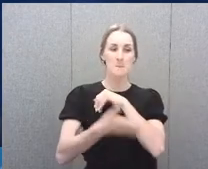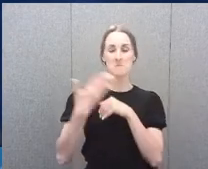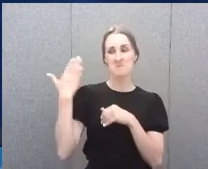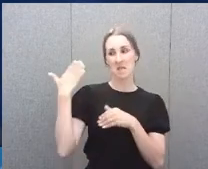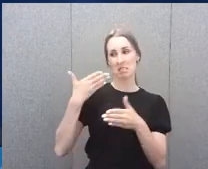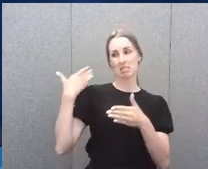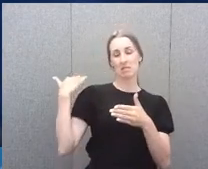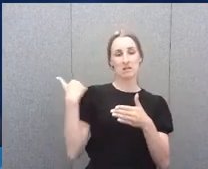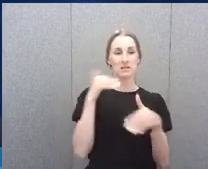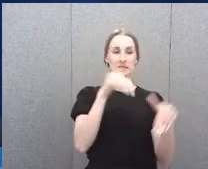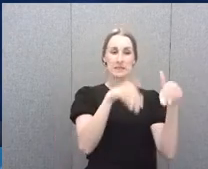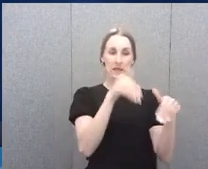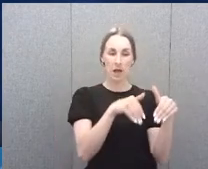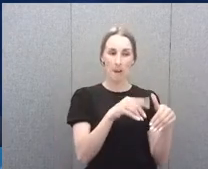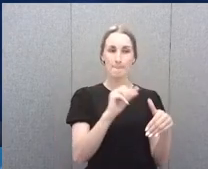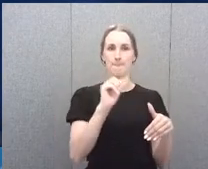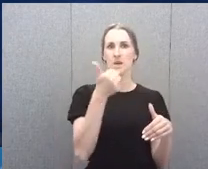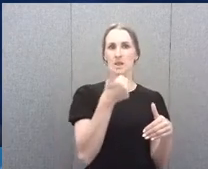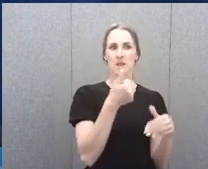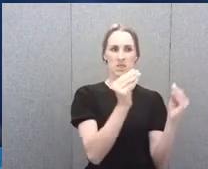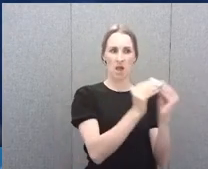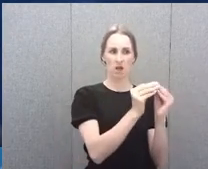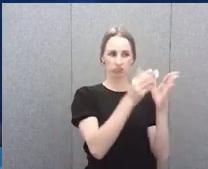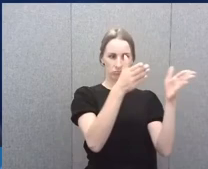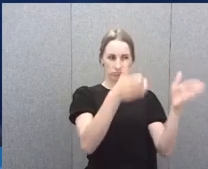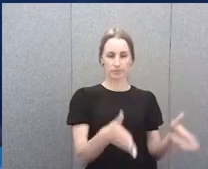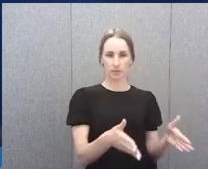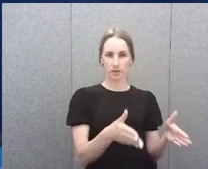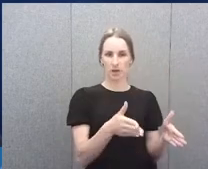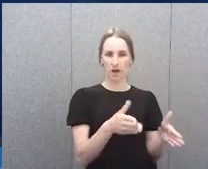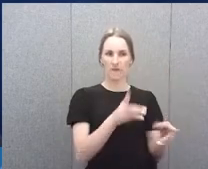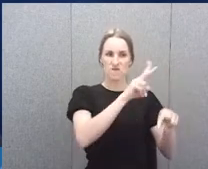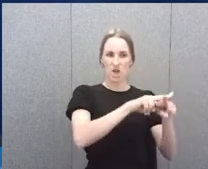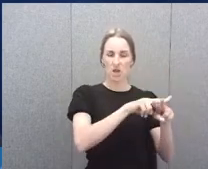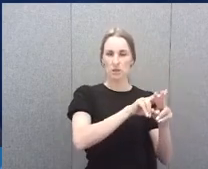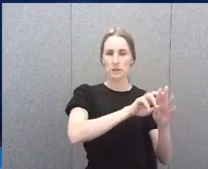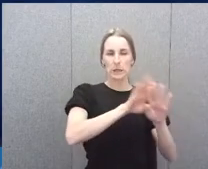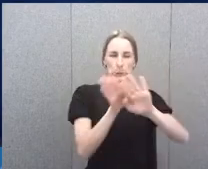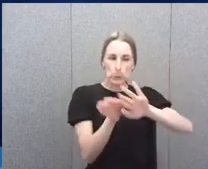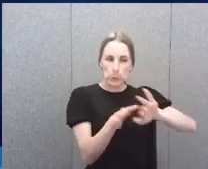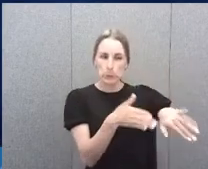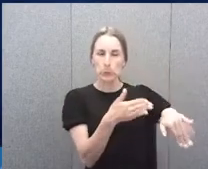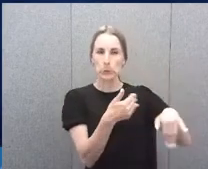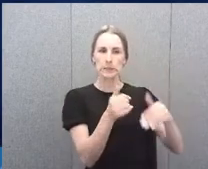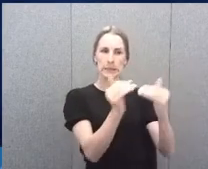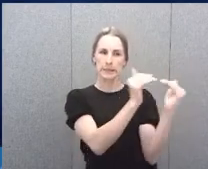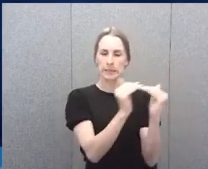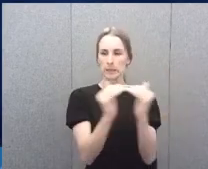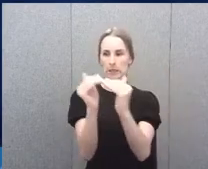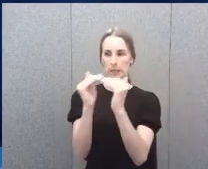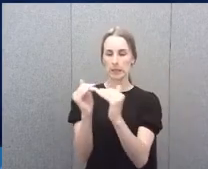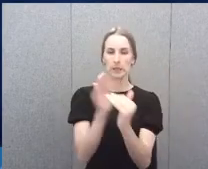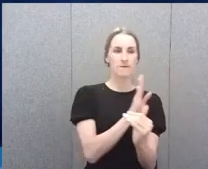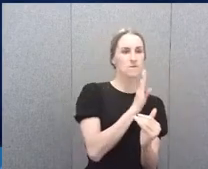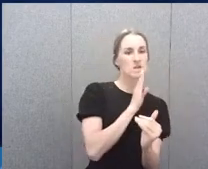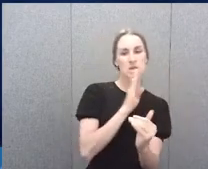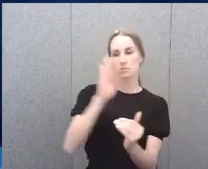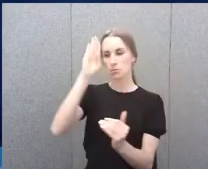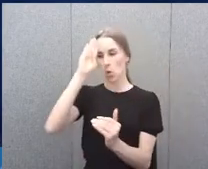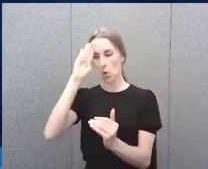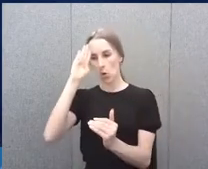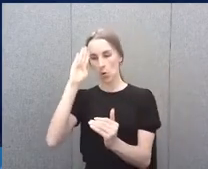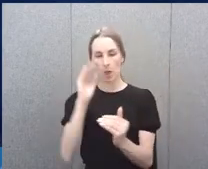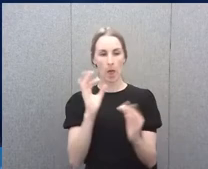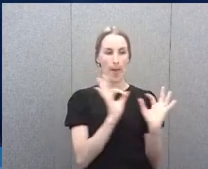время последних нескольких выборов в первой десятке мест всегда по одинаково мужчин и